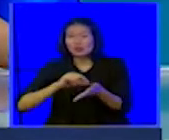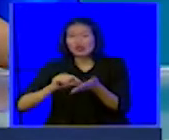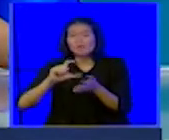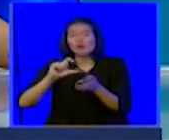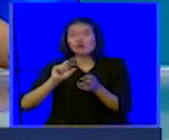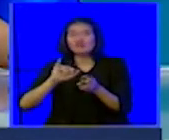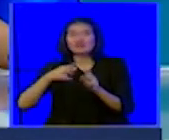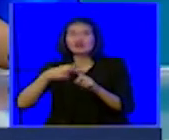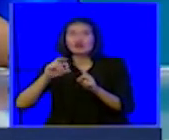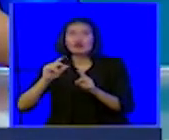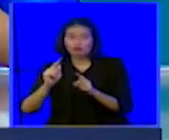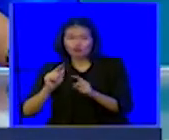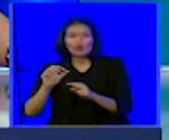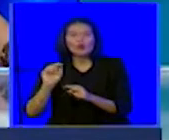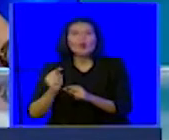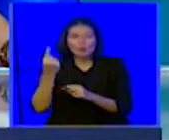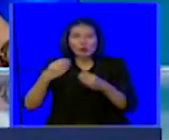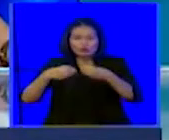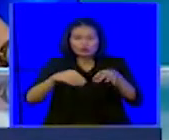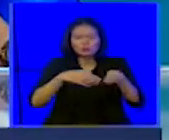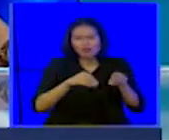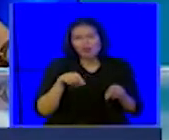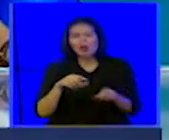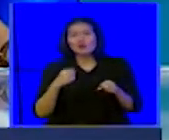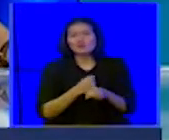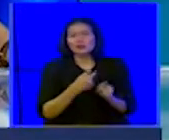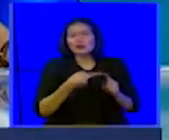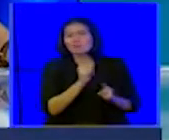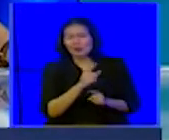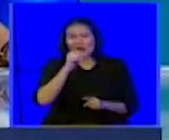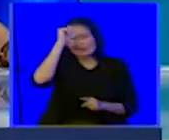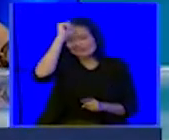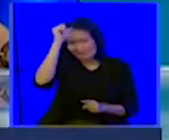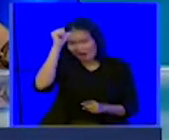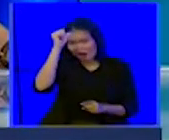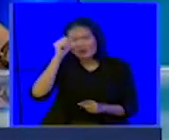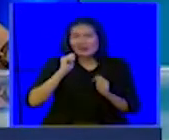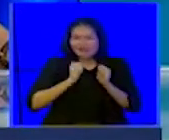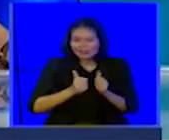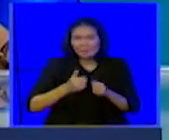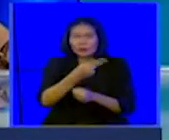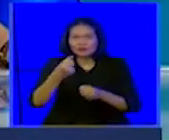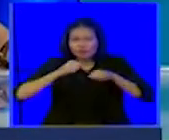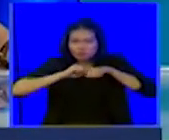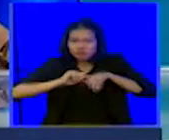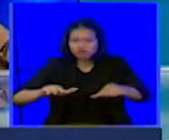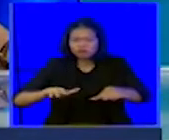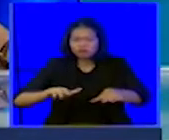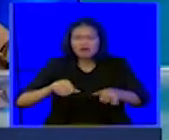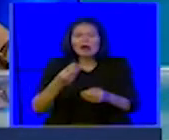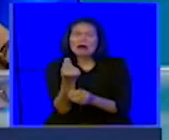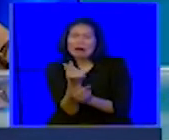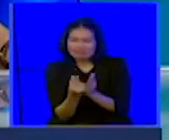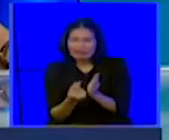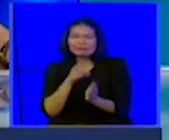mulai dipasarkan Kalbe Farma. Covifor diproduksi oleh perusahaan asal India dan siap didistribusikan ke seluruh Indonesia seharga 3 juta